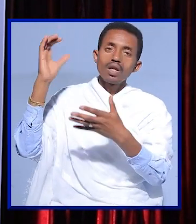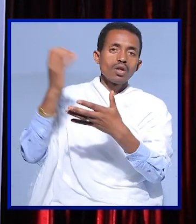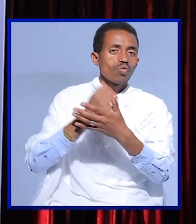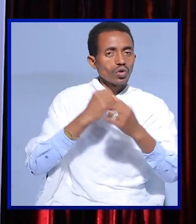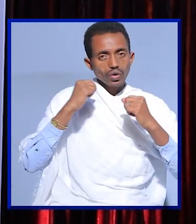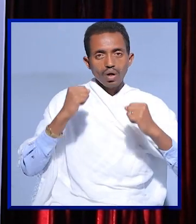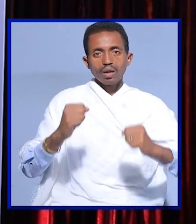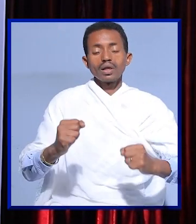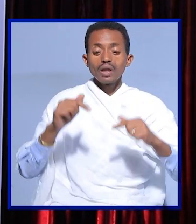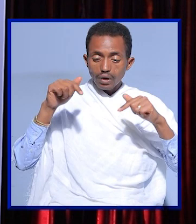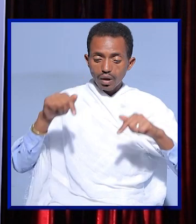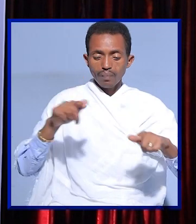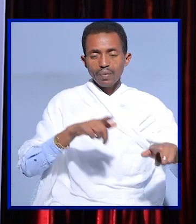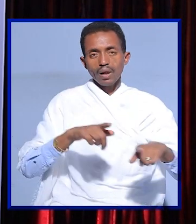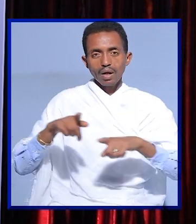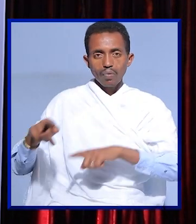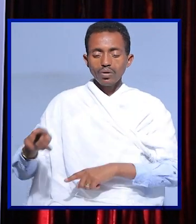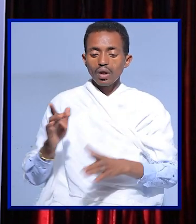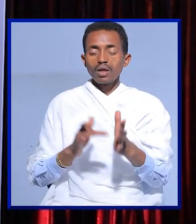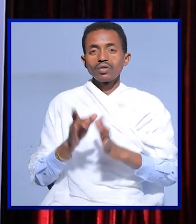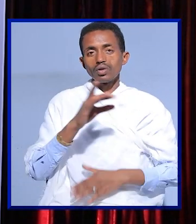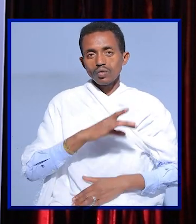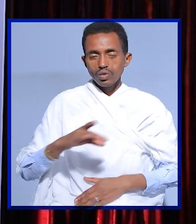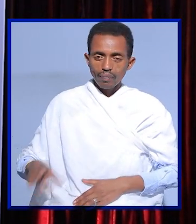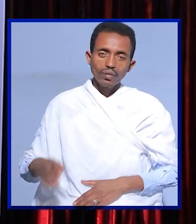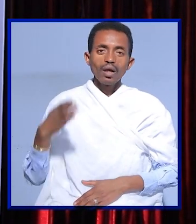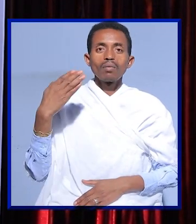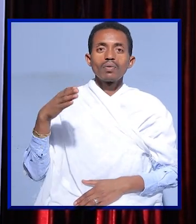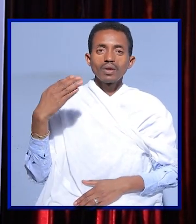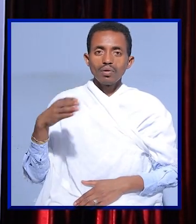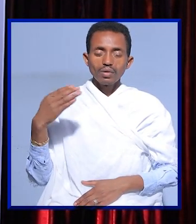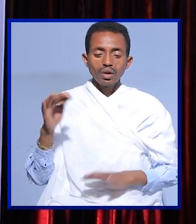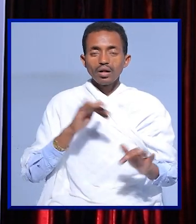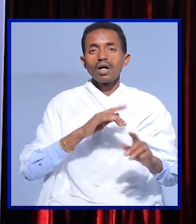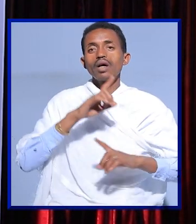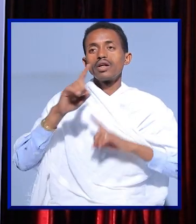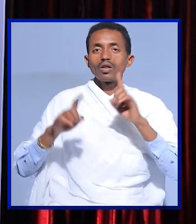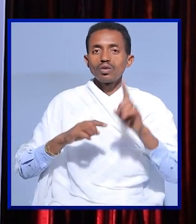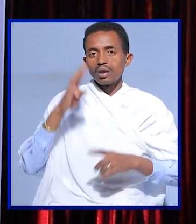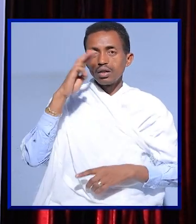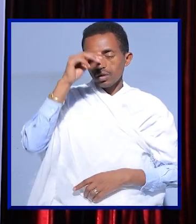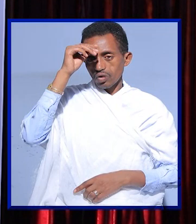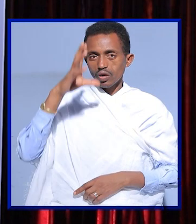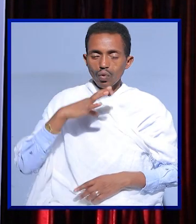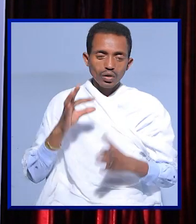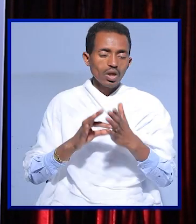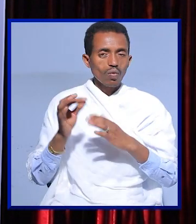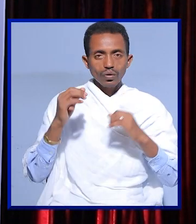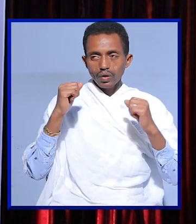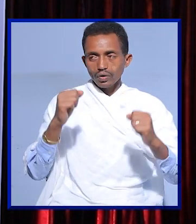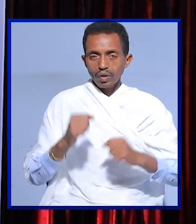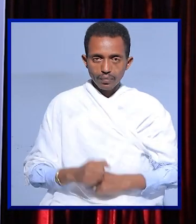እንወርሳለን። ዛሬም ደግሞ ኢየሱስ ክርስቶስን በቤተልሔም እንደጠየቁት እንደ ሰባሰገል